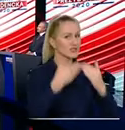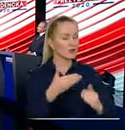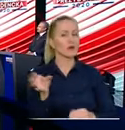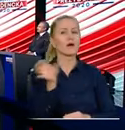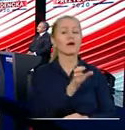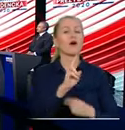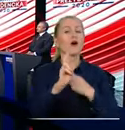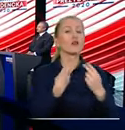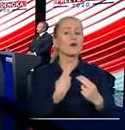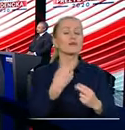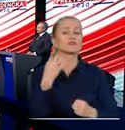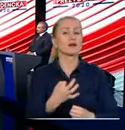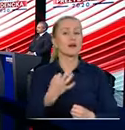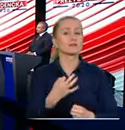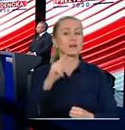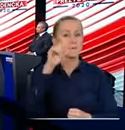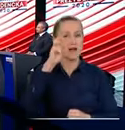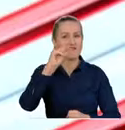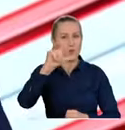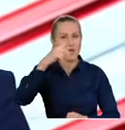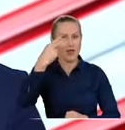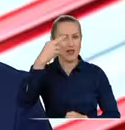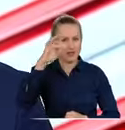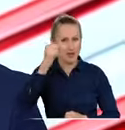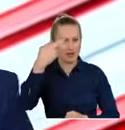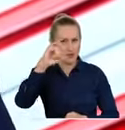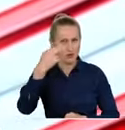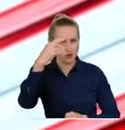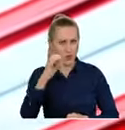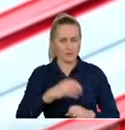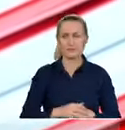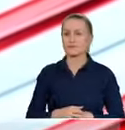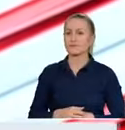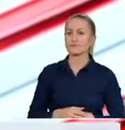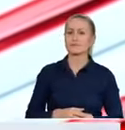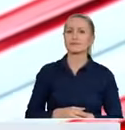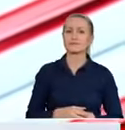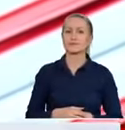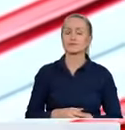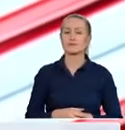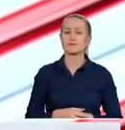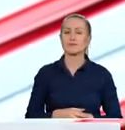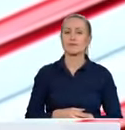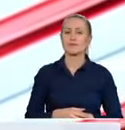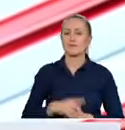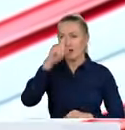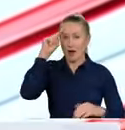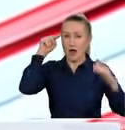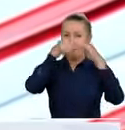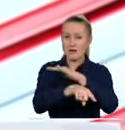teraz będzie odpowiadał Paweł Tanajno. Proszę Państwa, imigracja z Syrii z